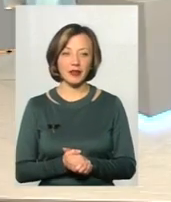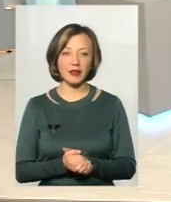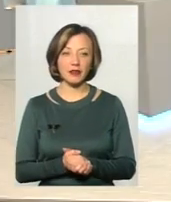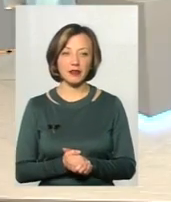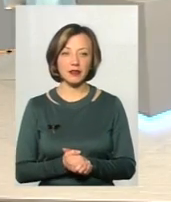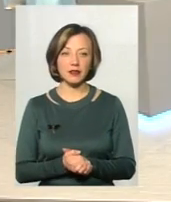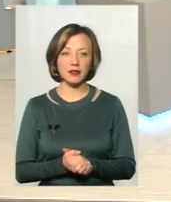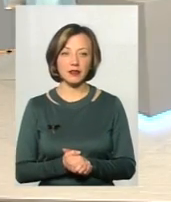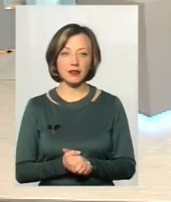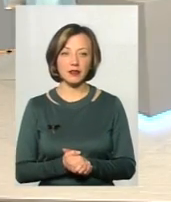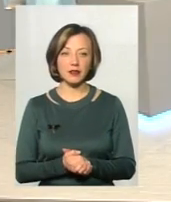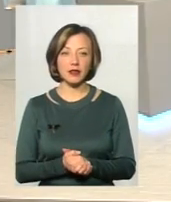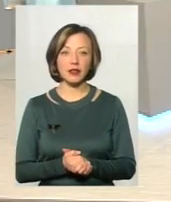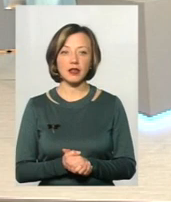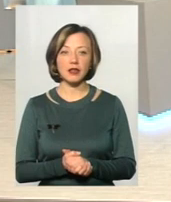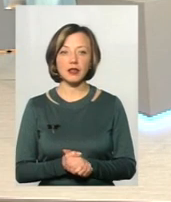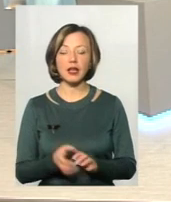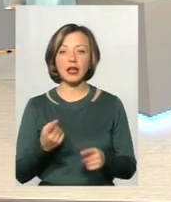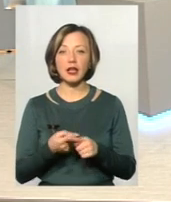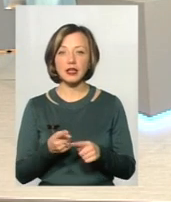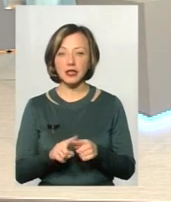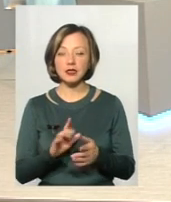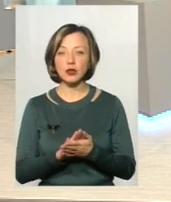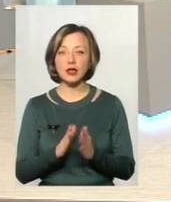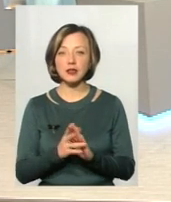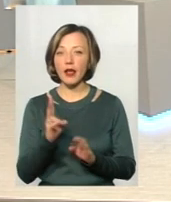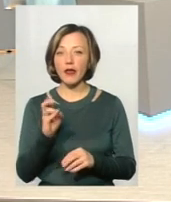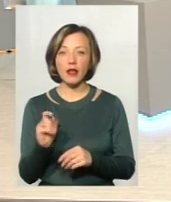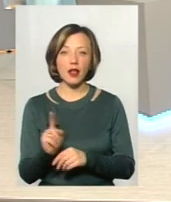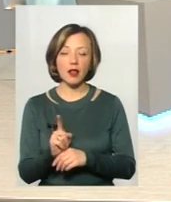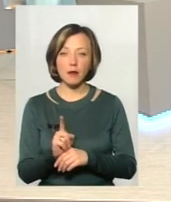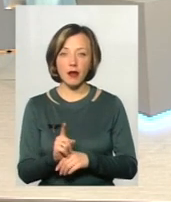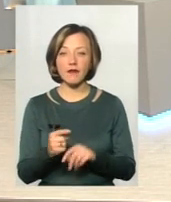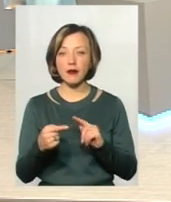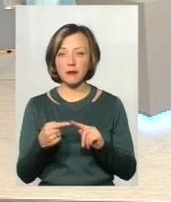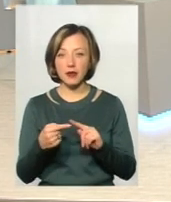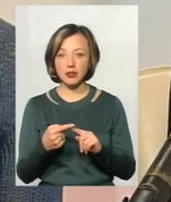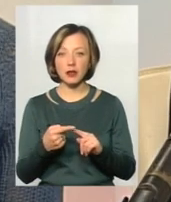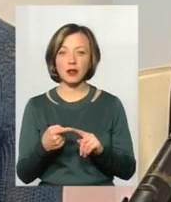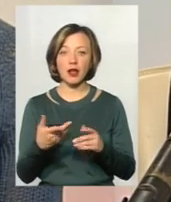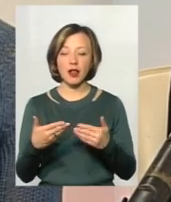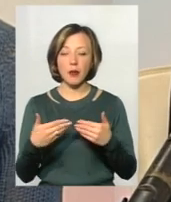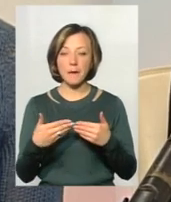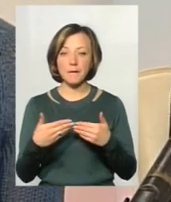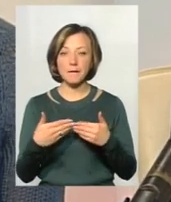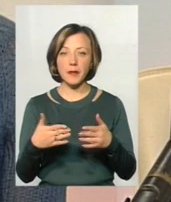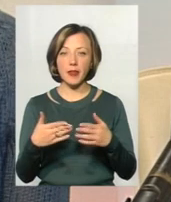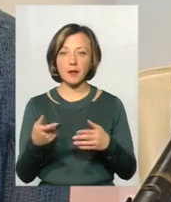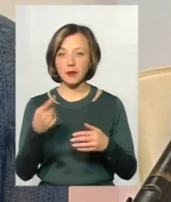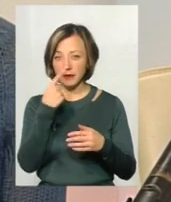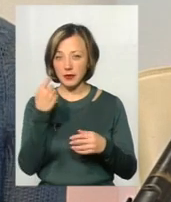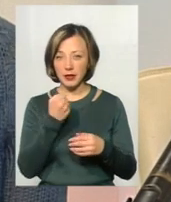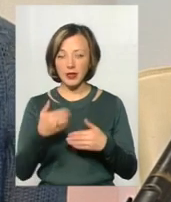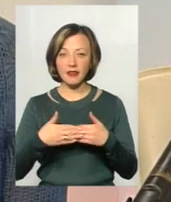щоб вирішити. Ну і, звісно, ситуація та ненормальна, то, що говорить жінка. Во-первых, звісно ж, на під'їзді повинні бути бронірувані двері,